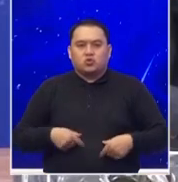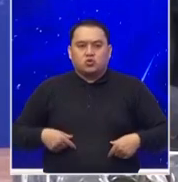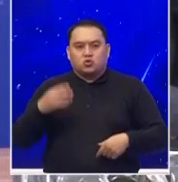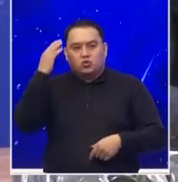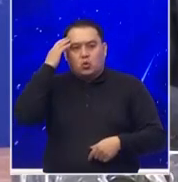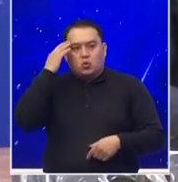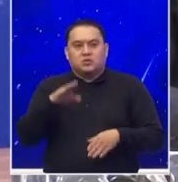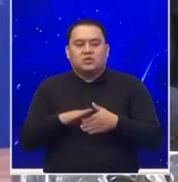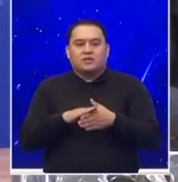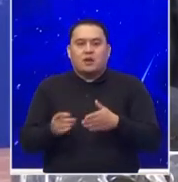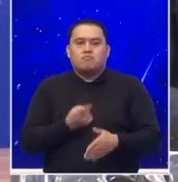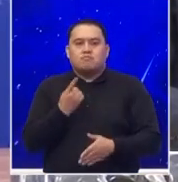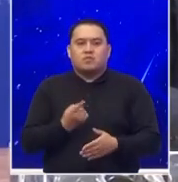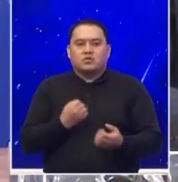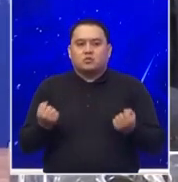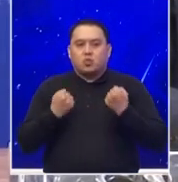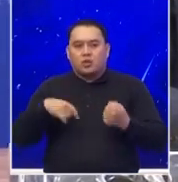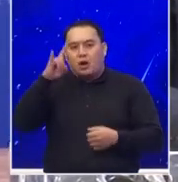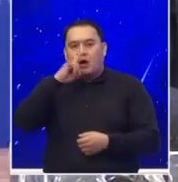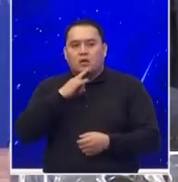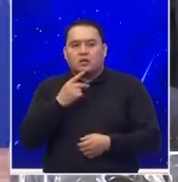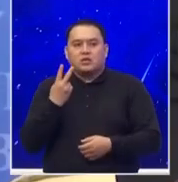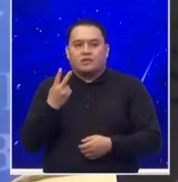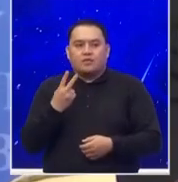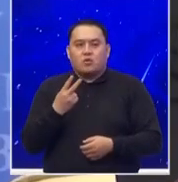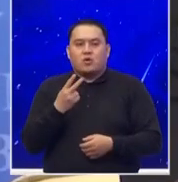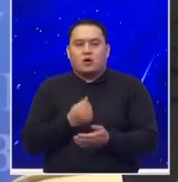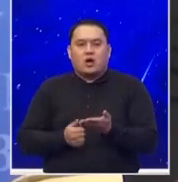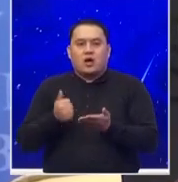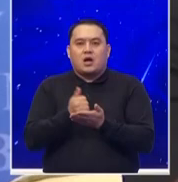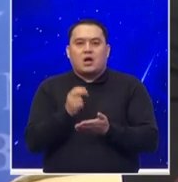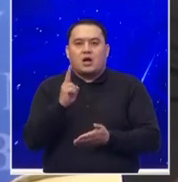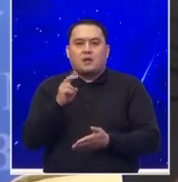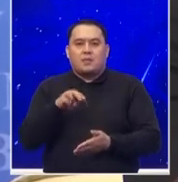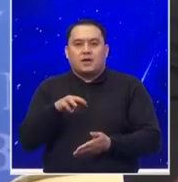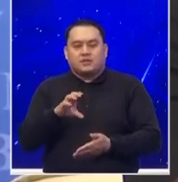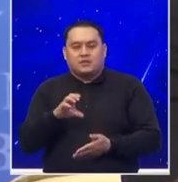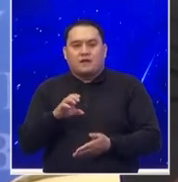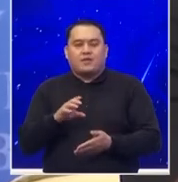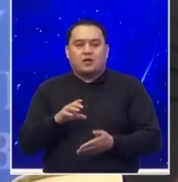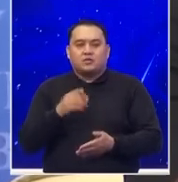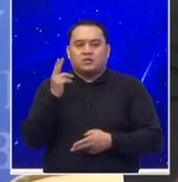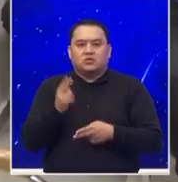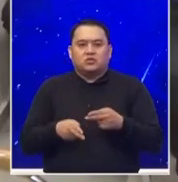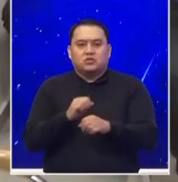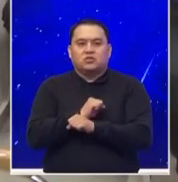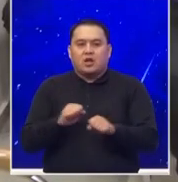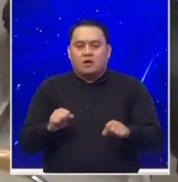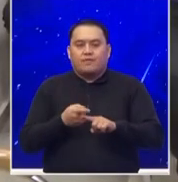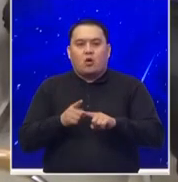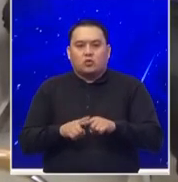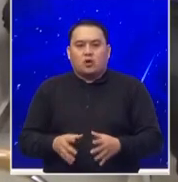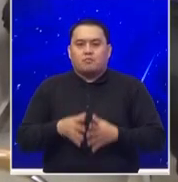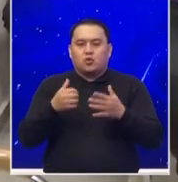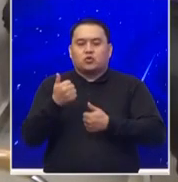спортсмен получил звание мастера спорта Казахстана и еще двое кандидатов мастера спорта. На этом путь настоящих воинов не заканчивается, впереди ждут